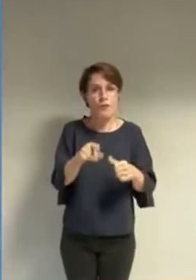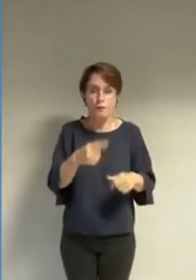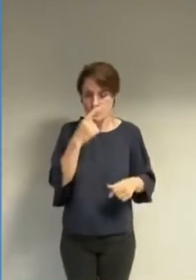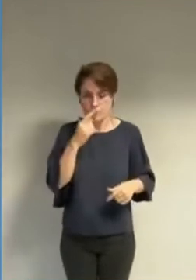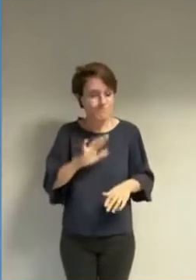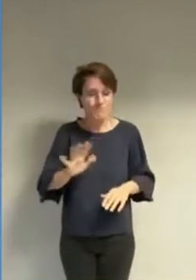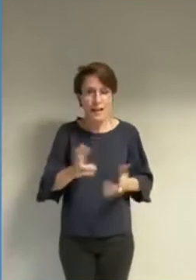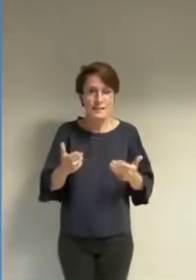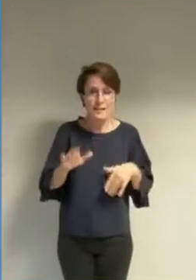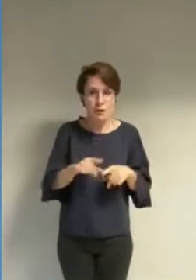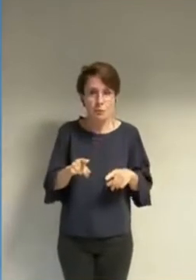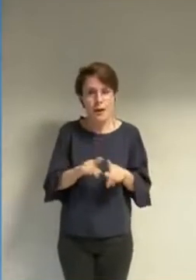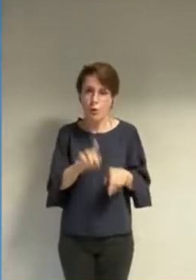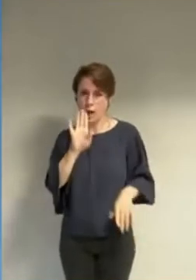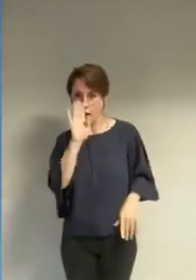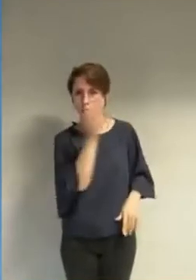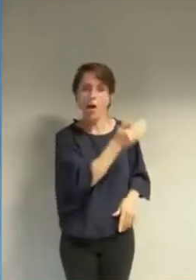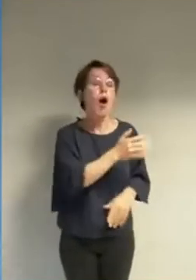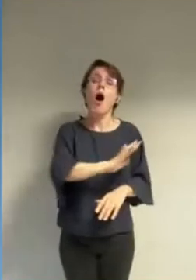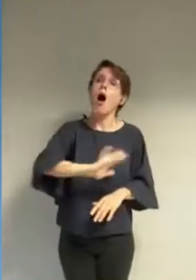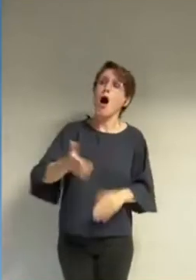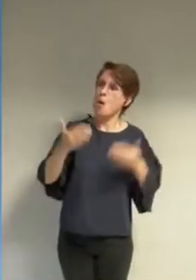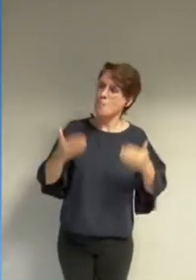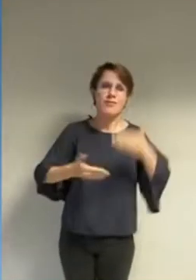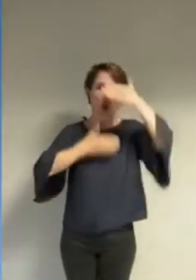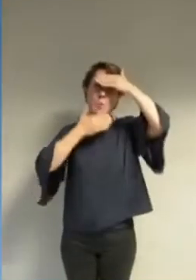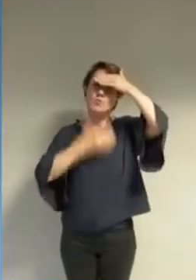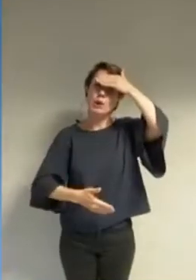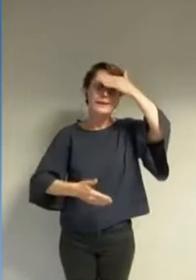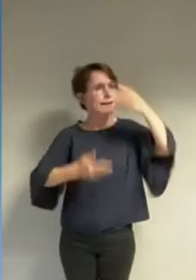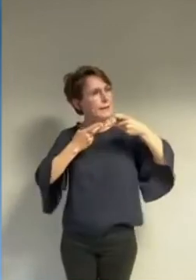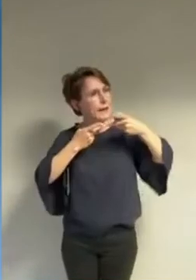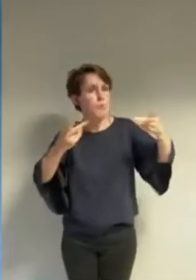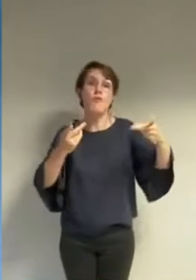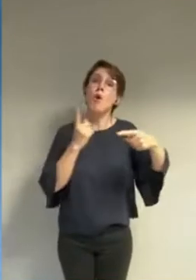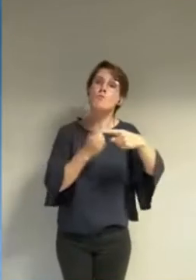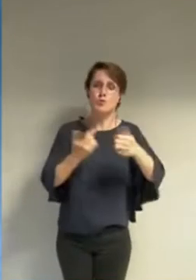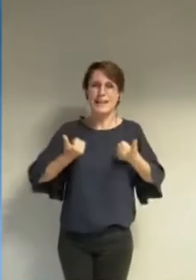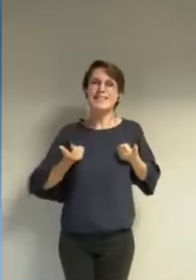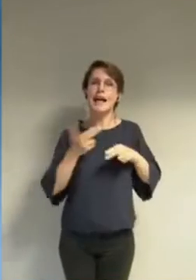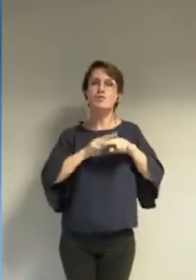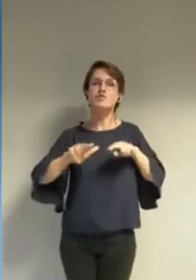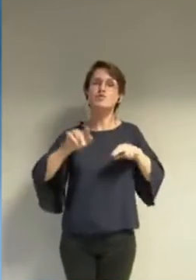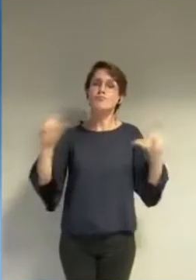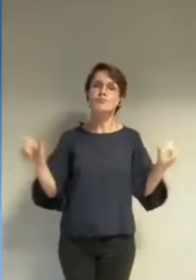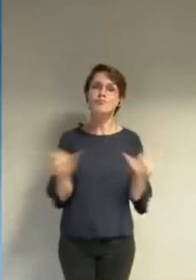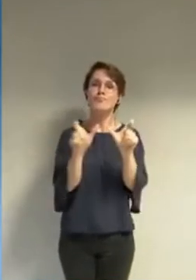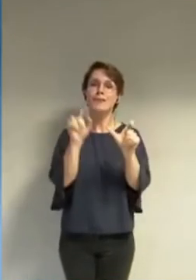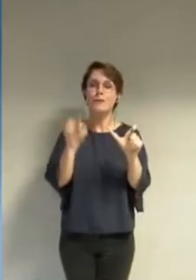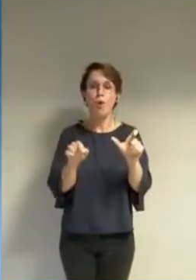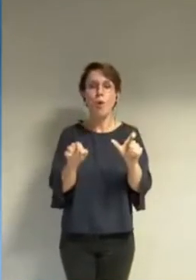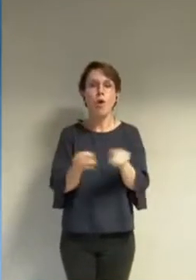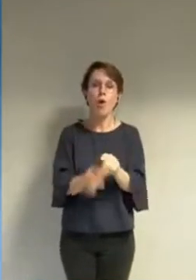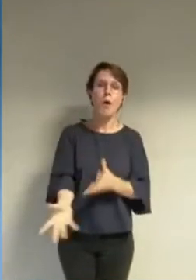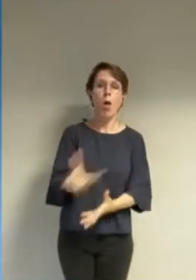coup, vous avez vanté le burkini avec les seins nus. Parce que là, évidemment, ça faisait passer